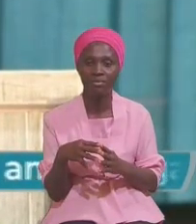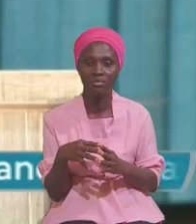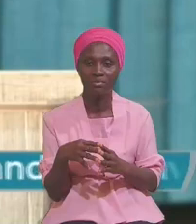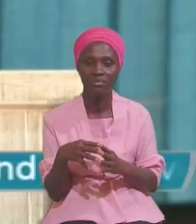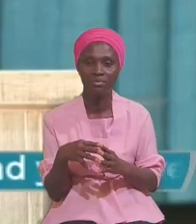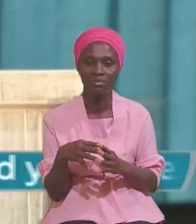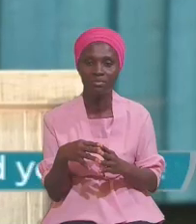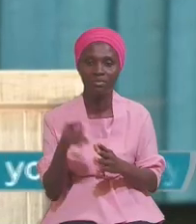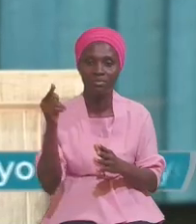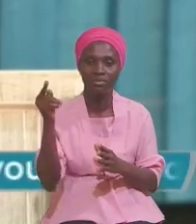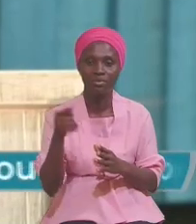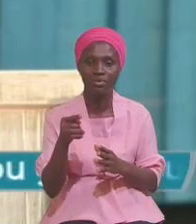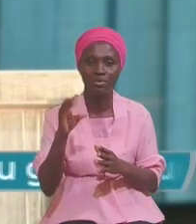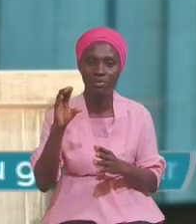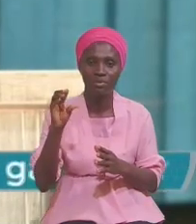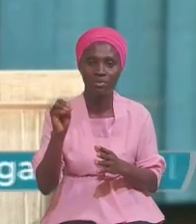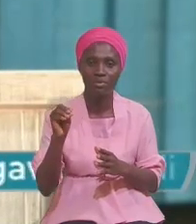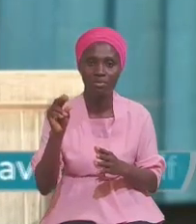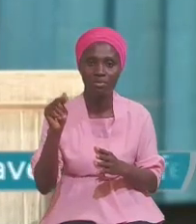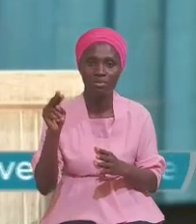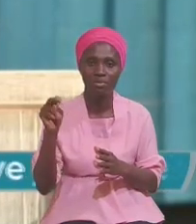qui est l'URL, l'adresse.